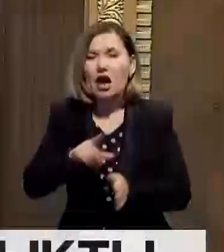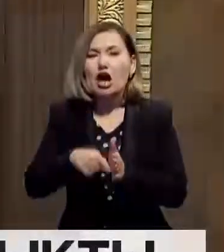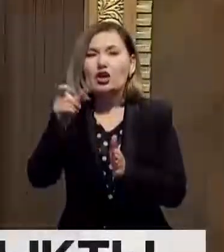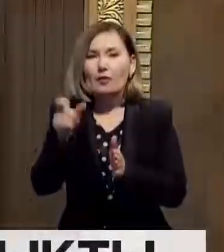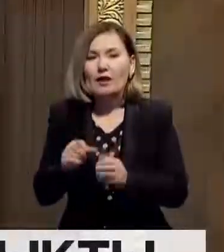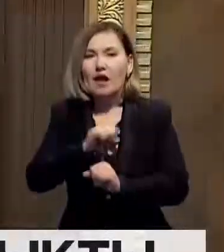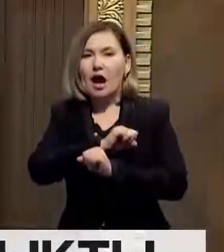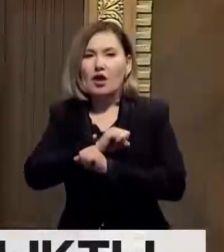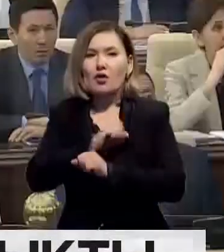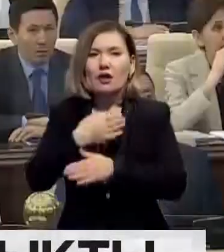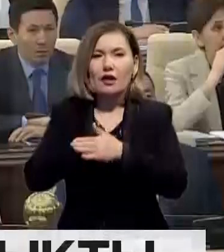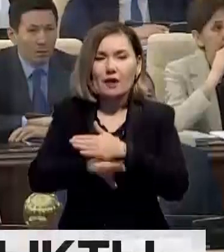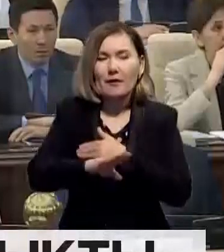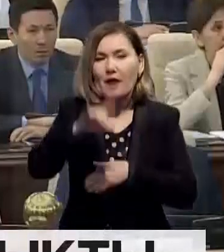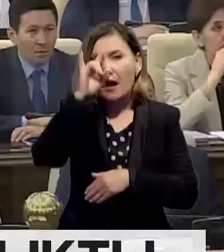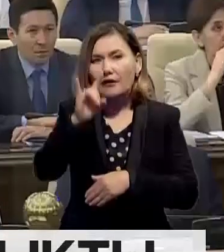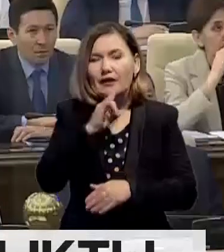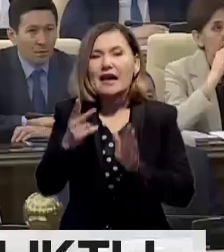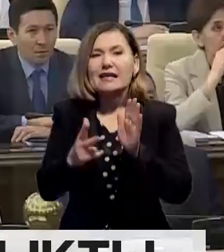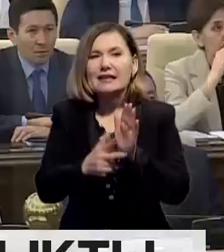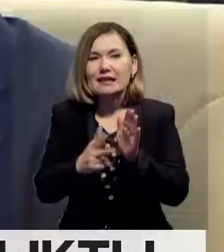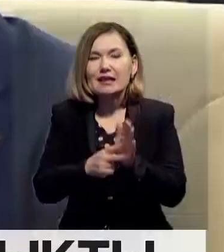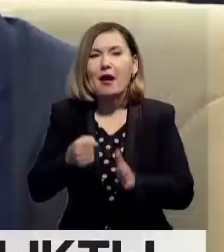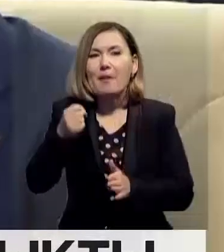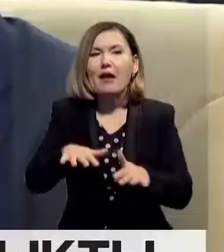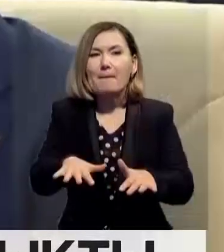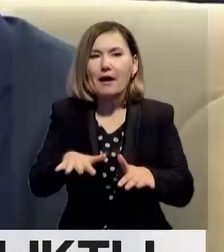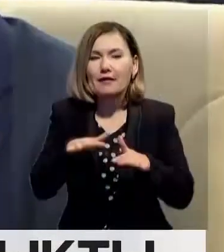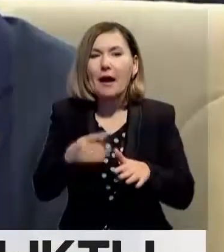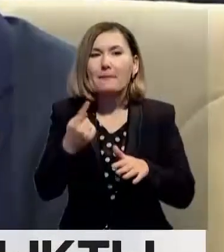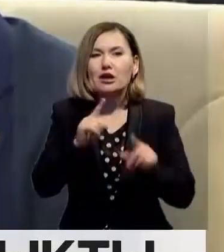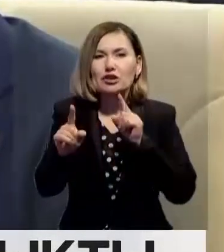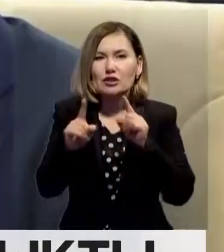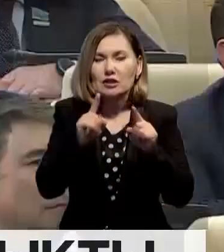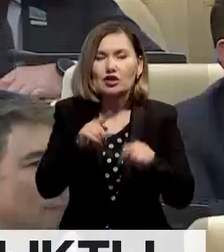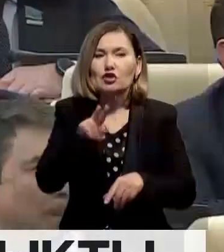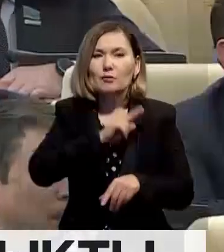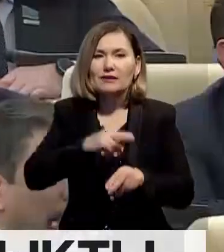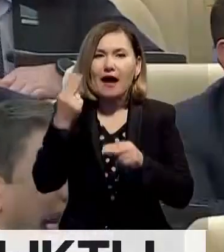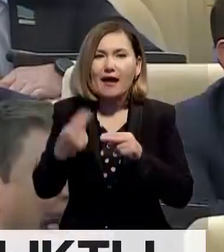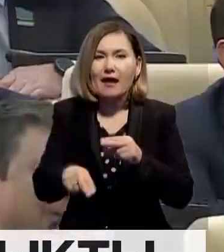Депутаттар каникулға кетті. Елде 8-ші сайланған парламенттің бірінші сессиясы аяқталды.